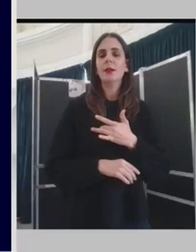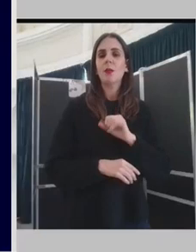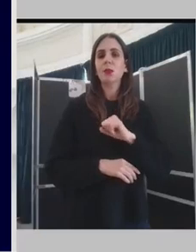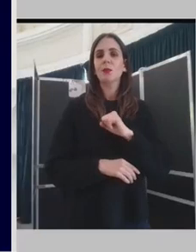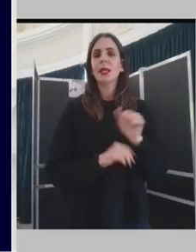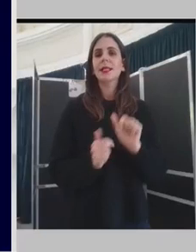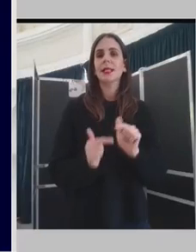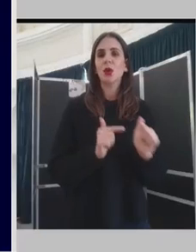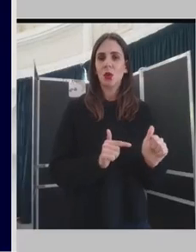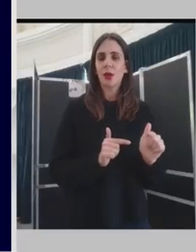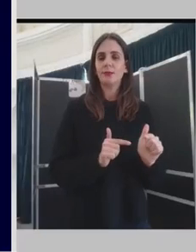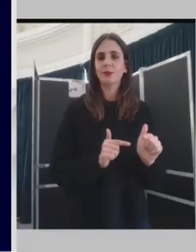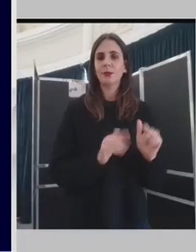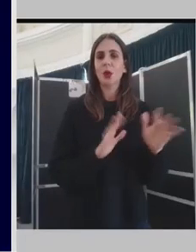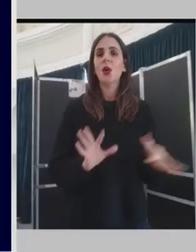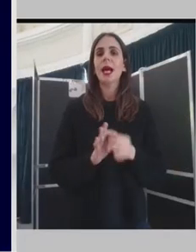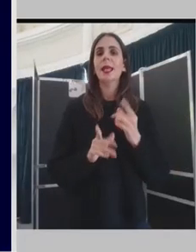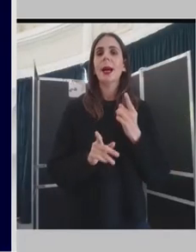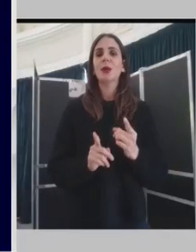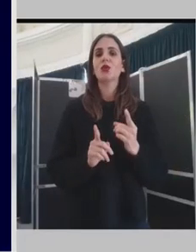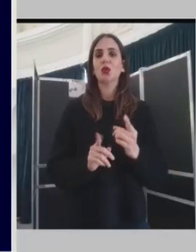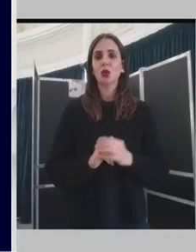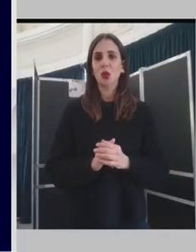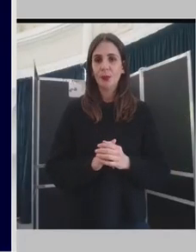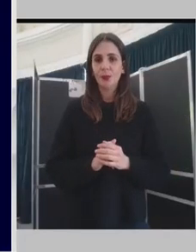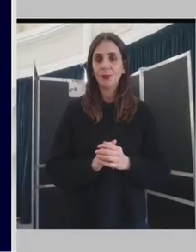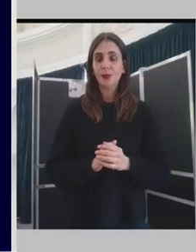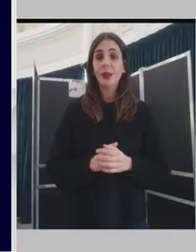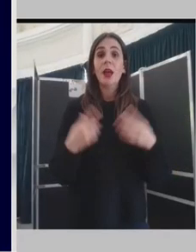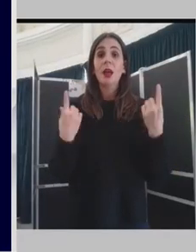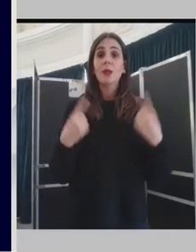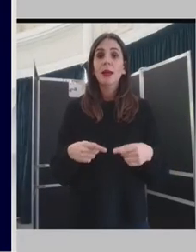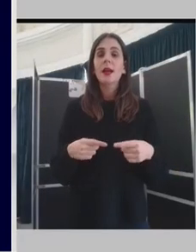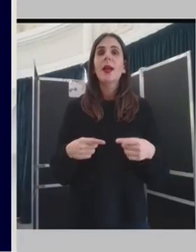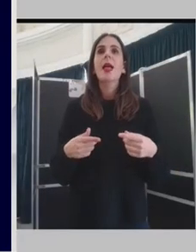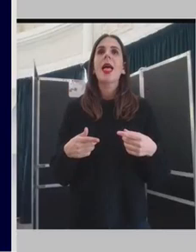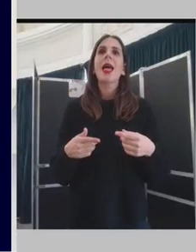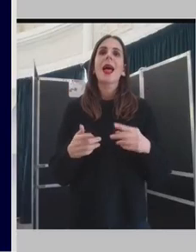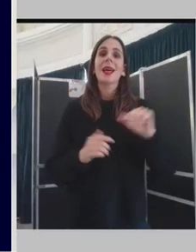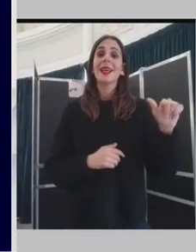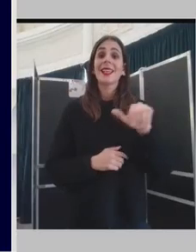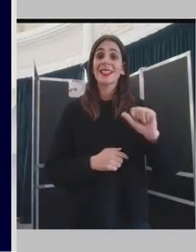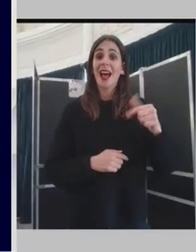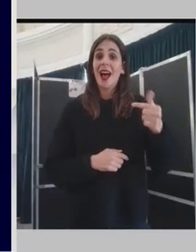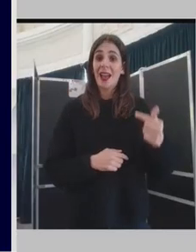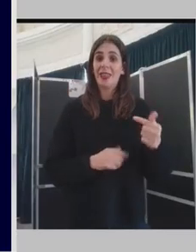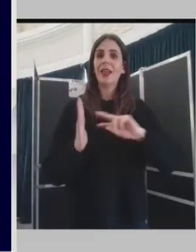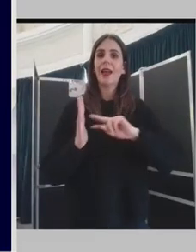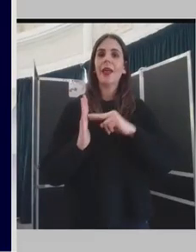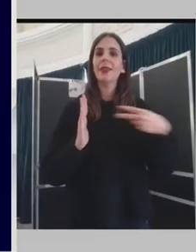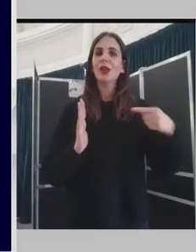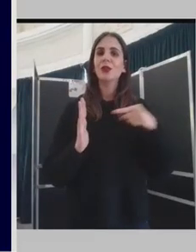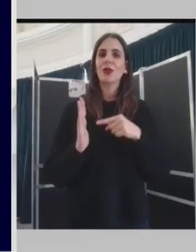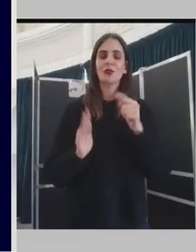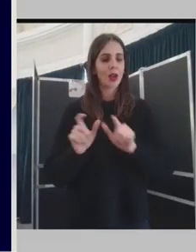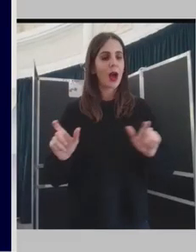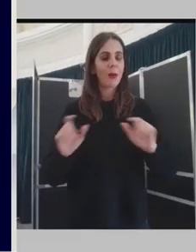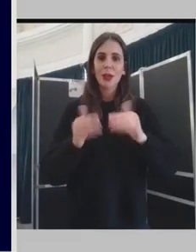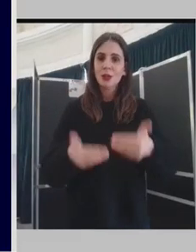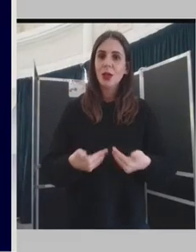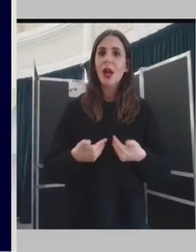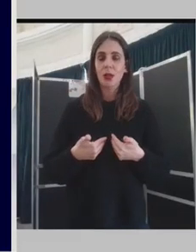viene messa proprio su necessità. E questo è il salto, no? È la tecnologia che viene incontro